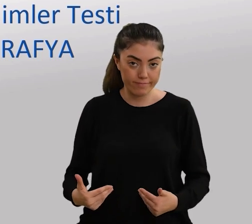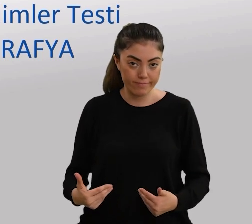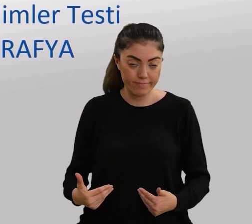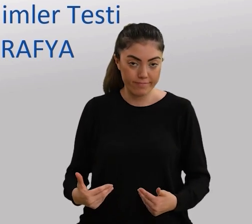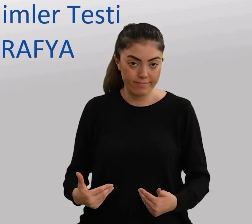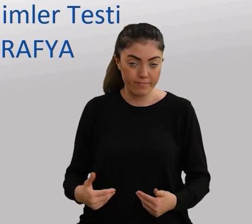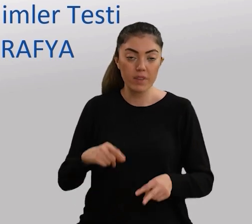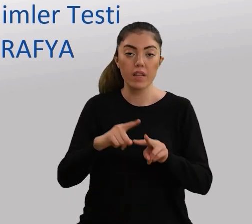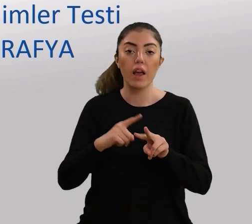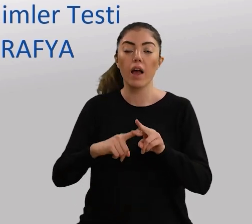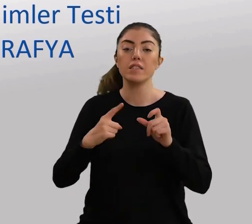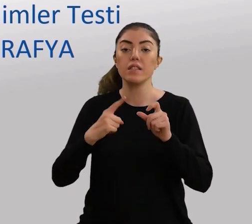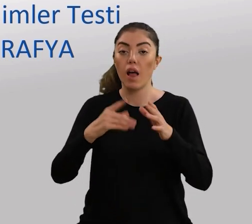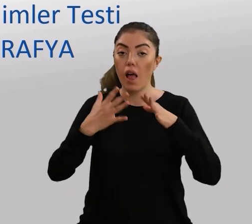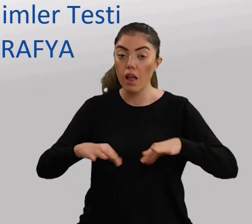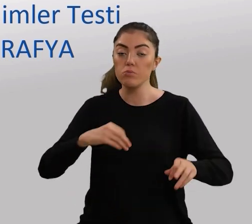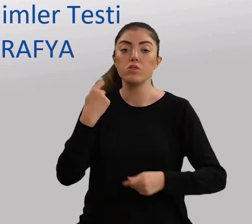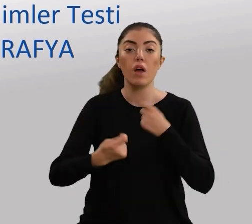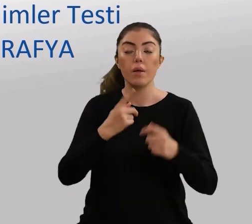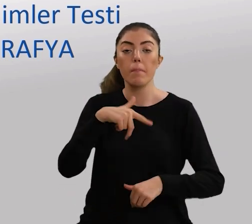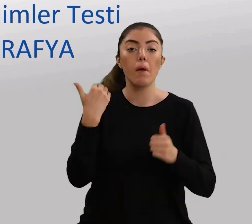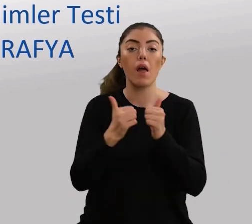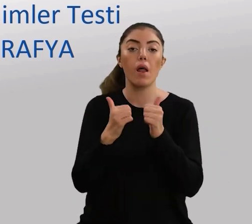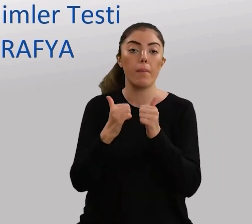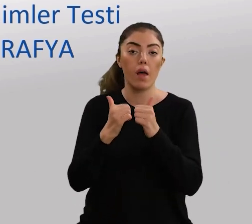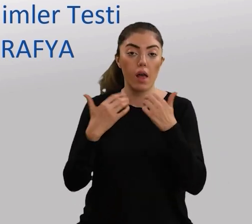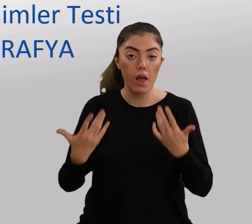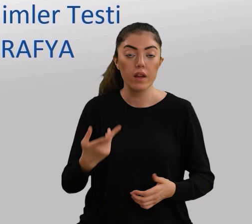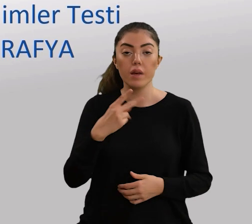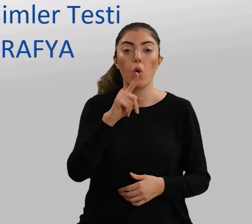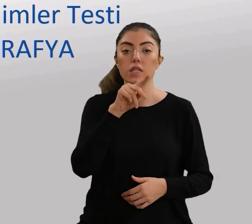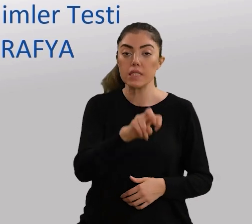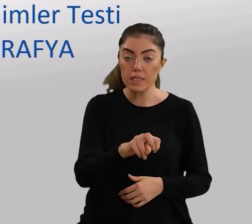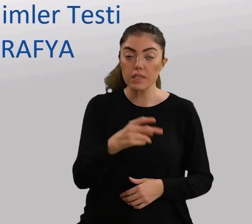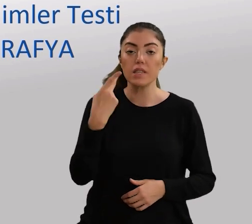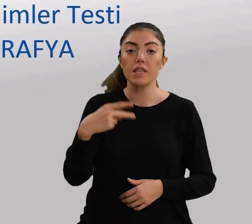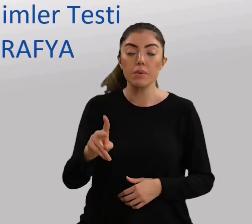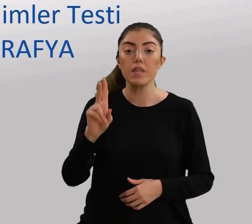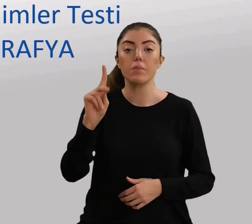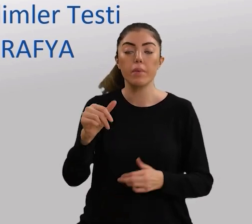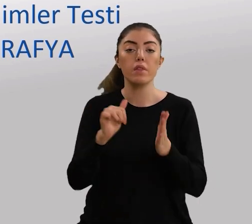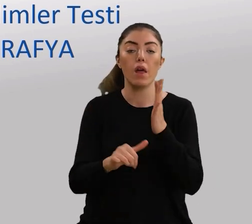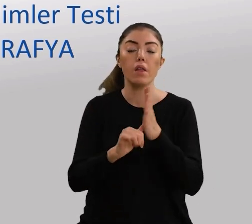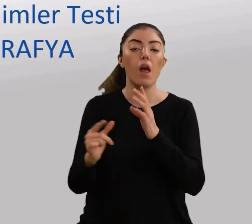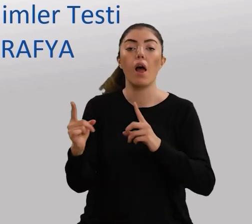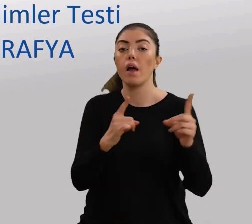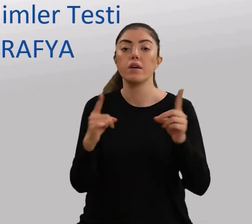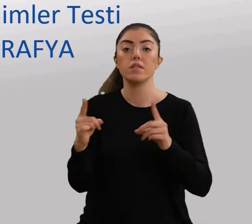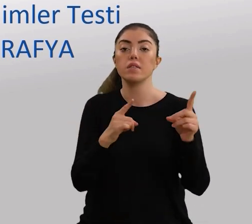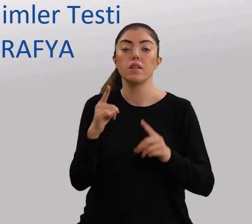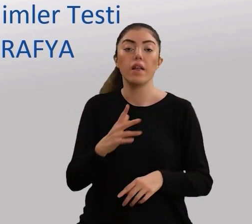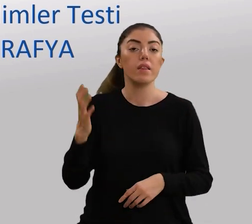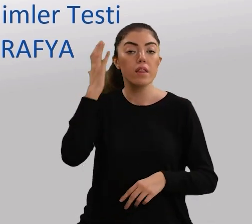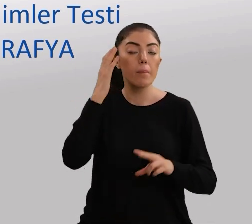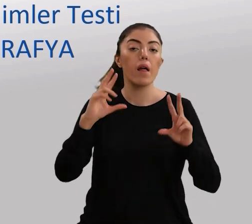bir YGS hazırlanıyorum çalışmasında sizlerle 2018-2021 tarihleri arasında